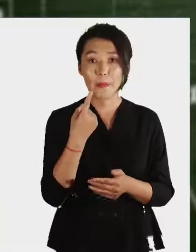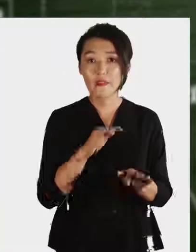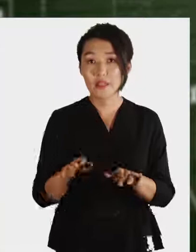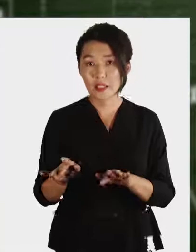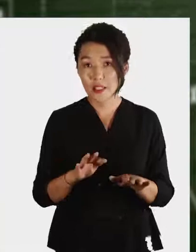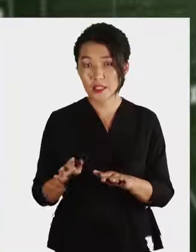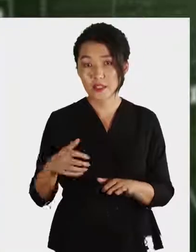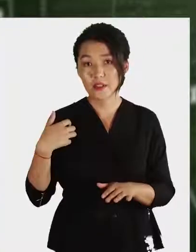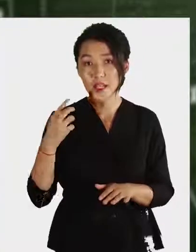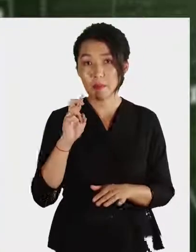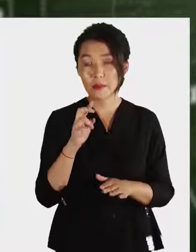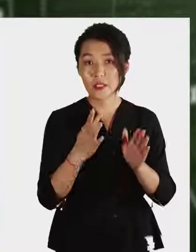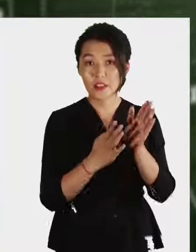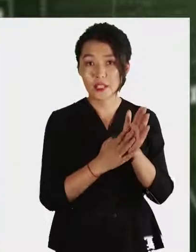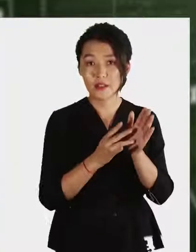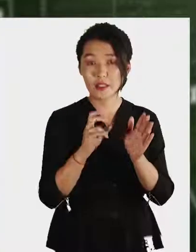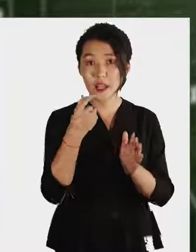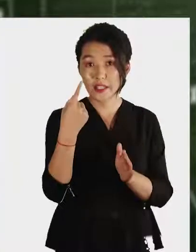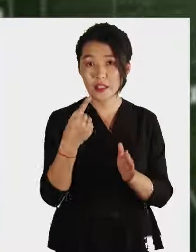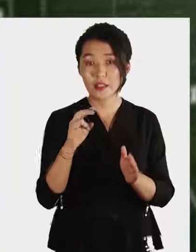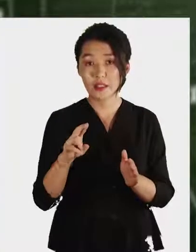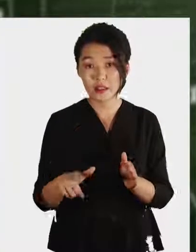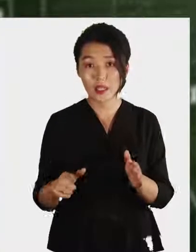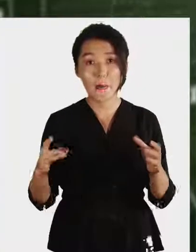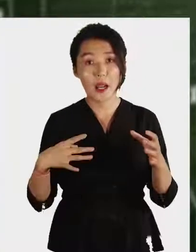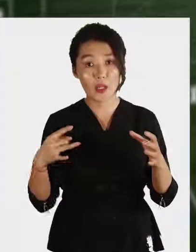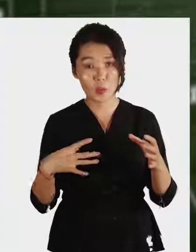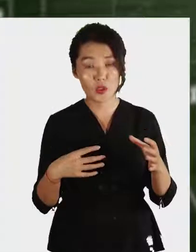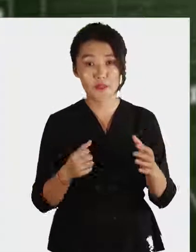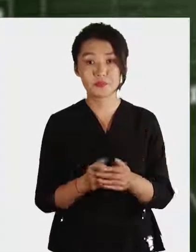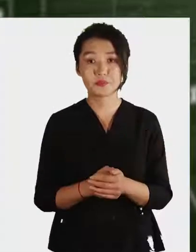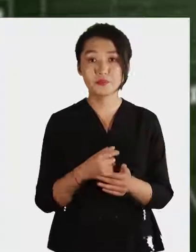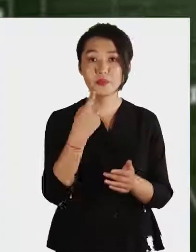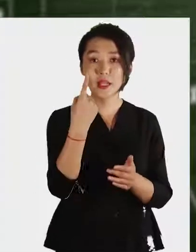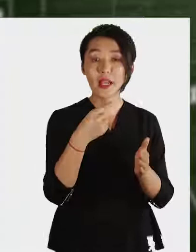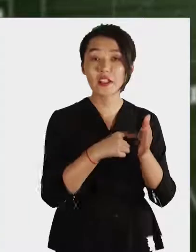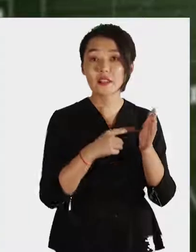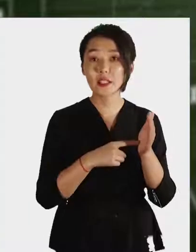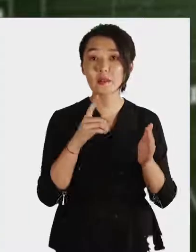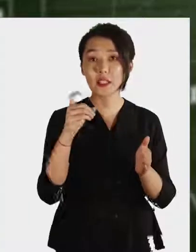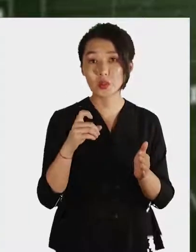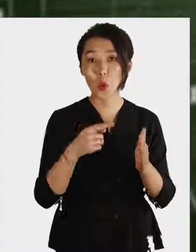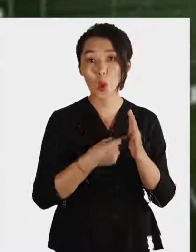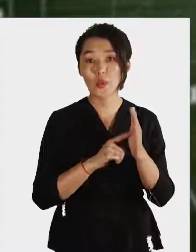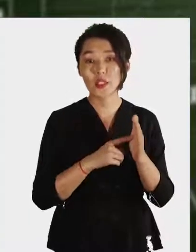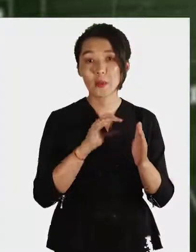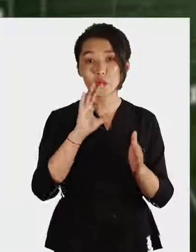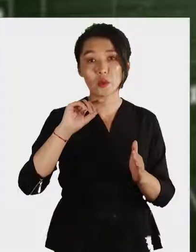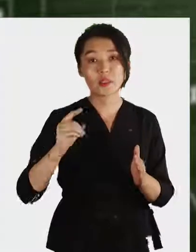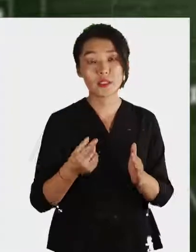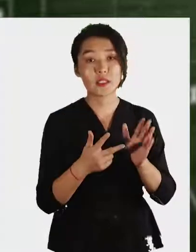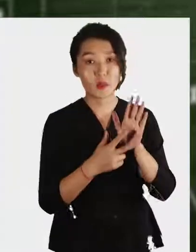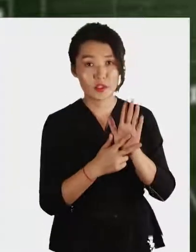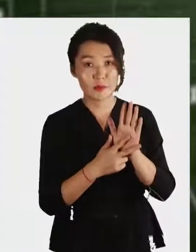Что мы делаем первым действием? Витамин В9 на 1 килограмм арбуза. Сколько приходится? Мы 1 делим на